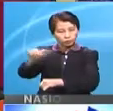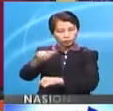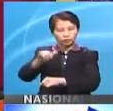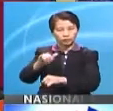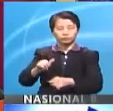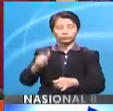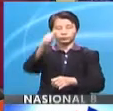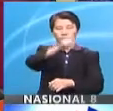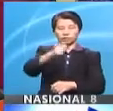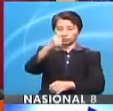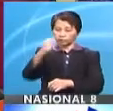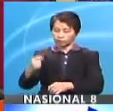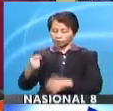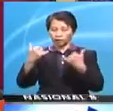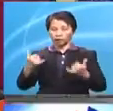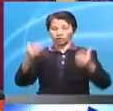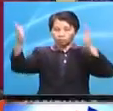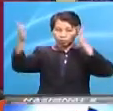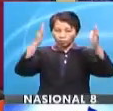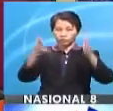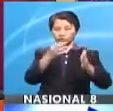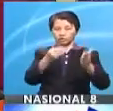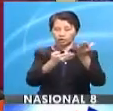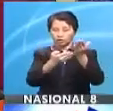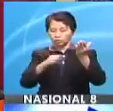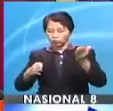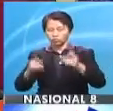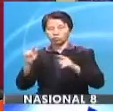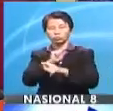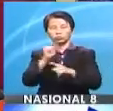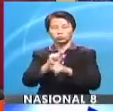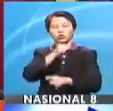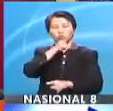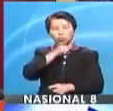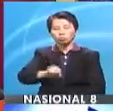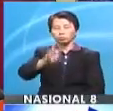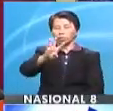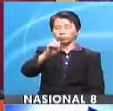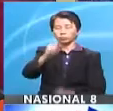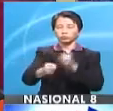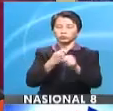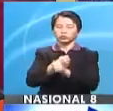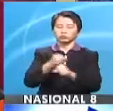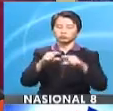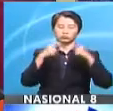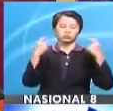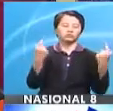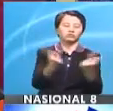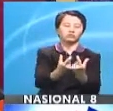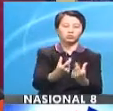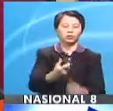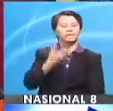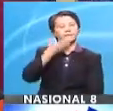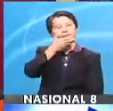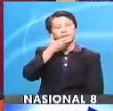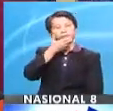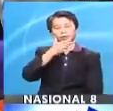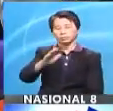peringkat Asia Tenggara ketika ini hanya Malaysia dan Brunei mengguna pakai takrifan umur 40 tahun sebagai golongan belia